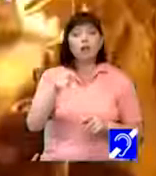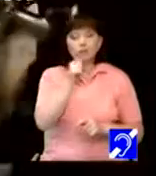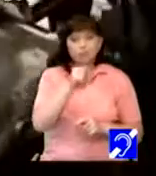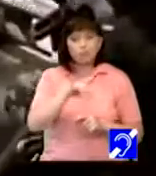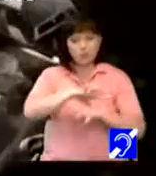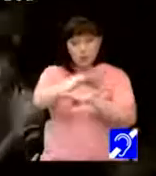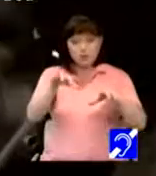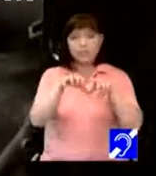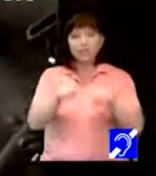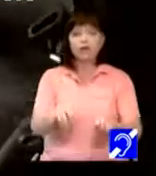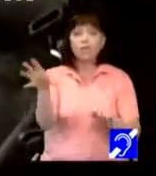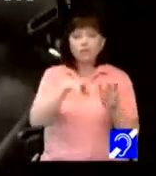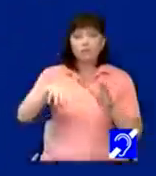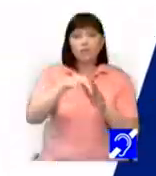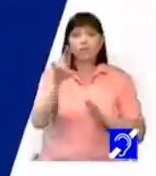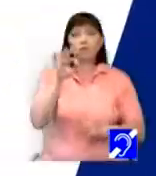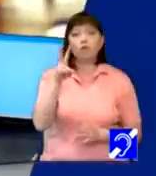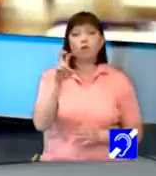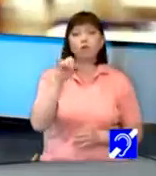controlul total asupra Donbasului.